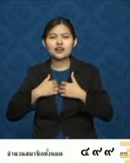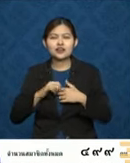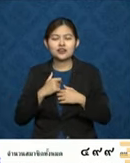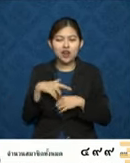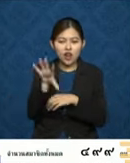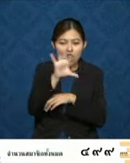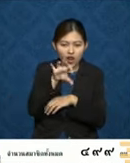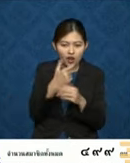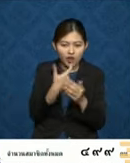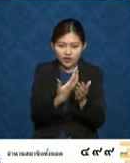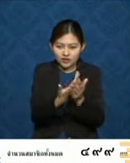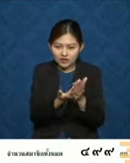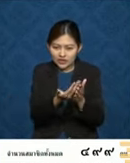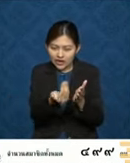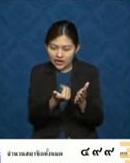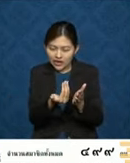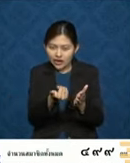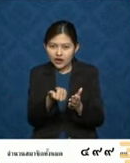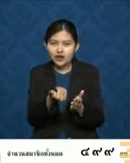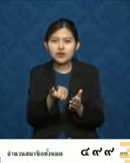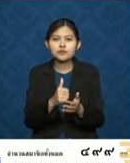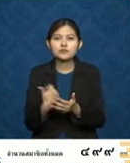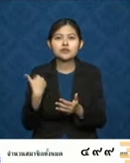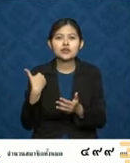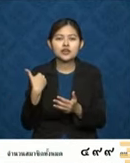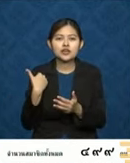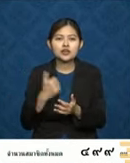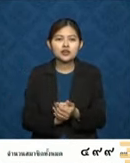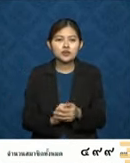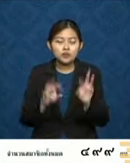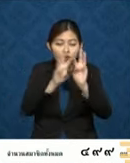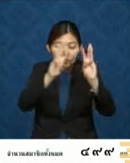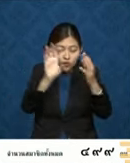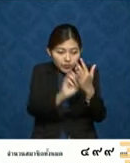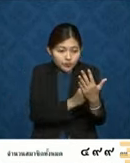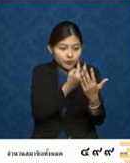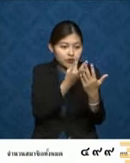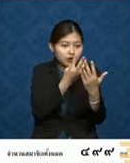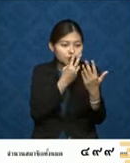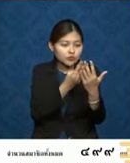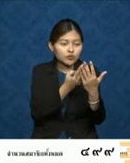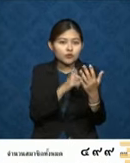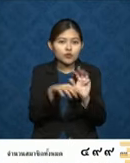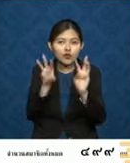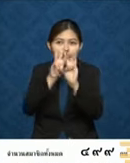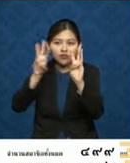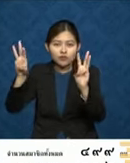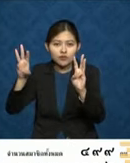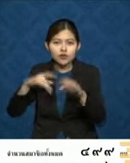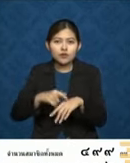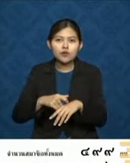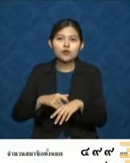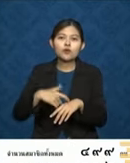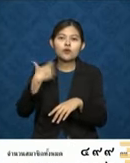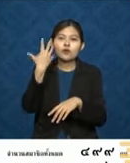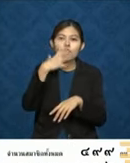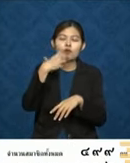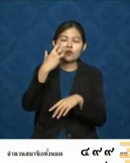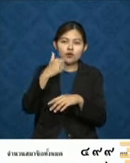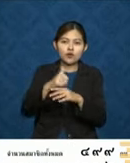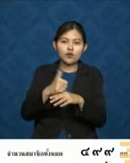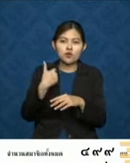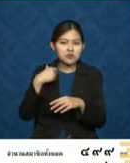แก๊งถูกแก๊ง Call Centerหลอกเงินพอเสิร์ชขึ้นมาปุ๊บก็จะมาเจอแจ้งความออนไลน์แบบนี้นะครับโดนหลอกซ้ำซ้อนไปอีกมีคน